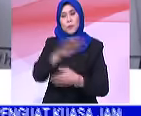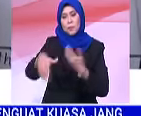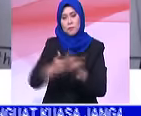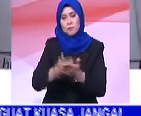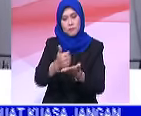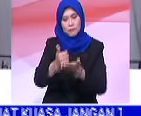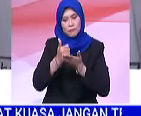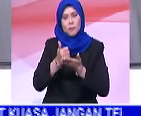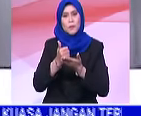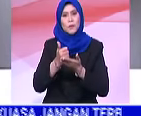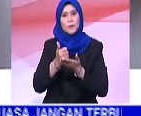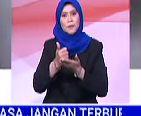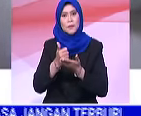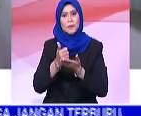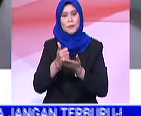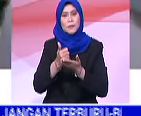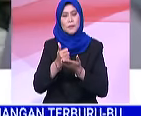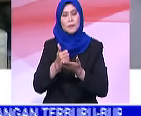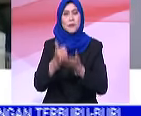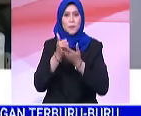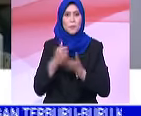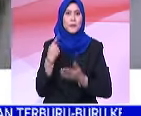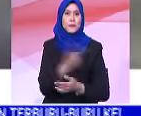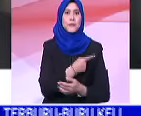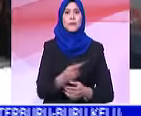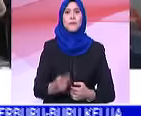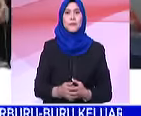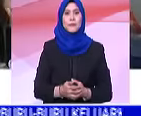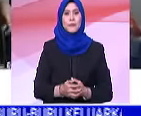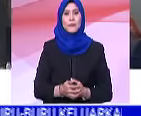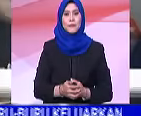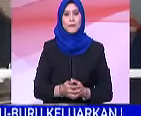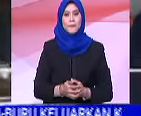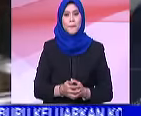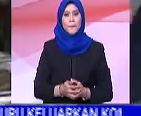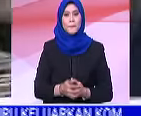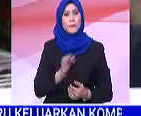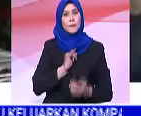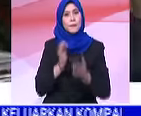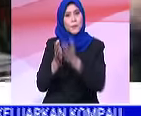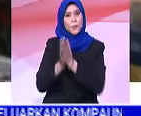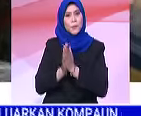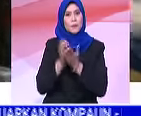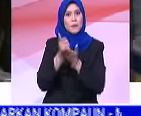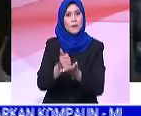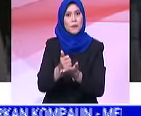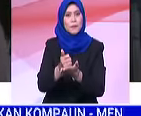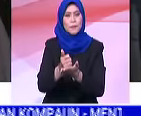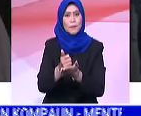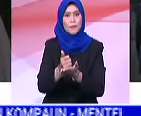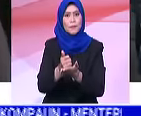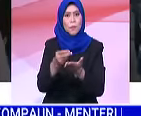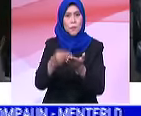yang telah membantu kami. Saya ada memohon bantuan dari